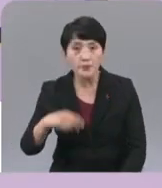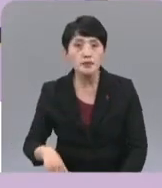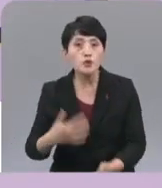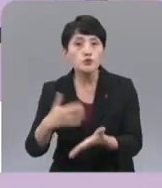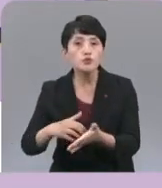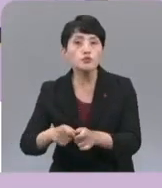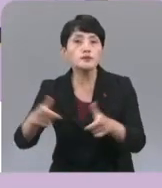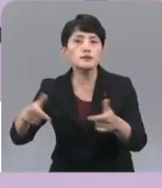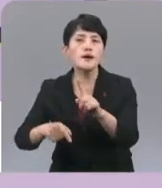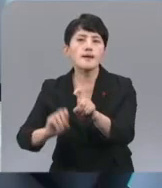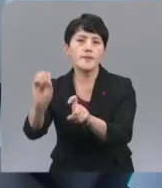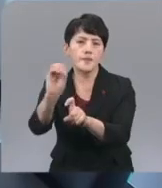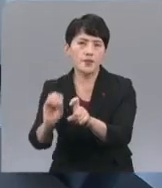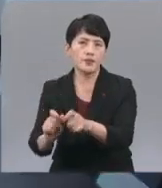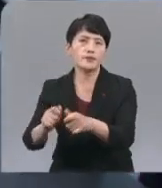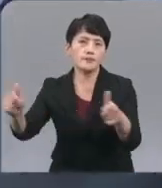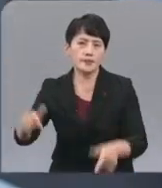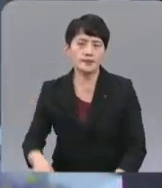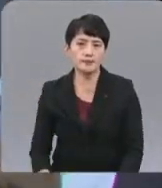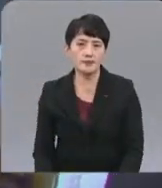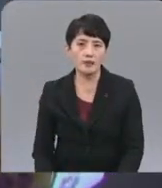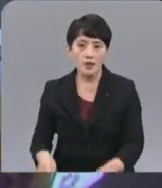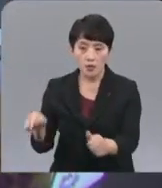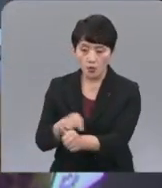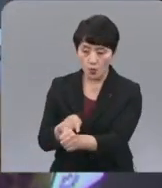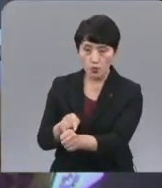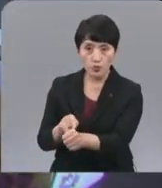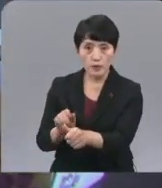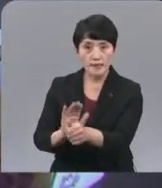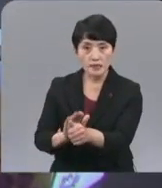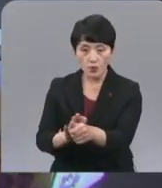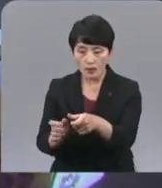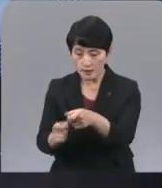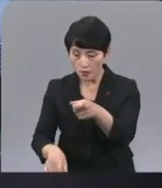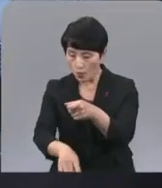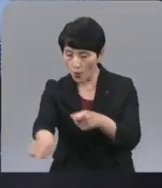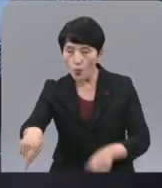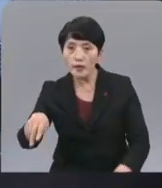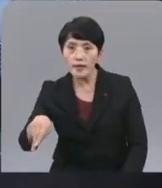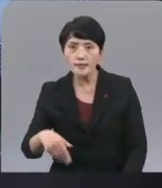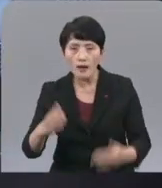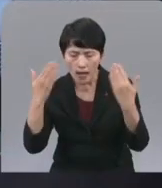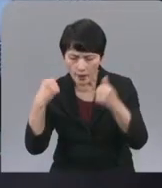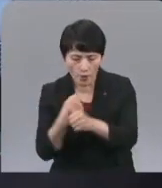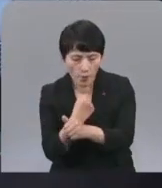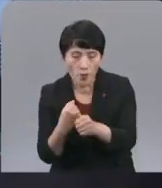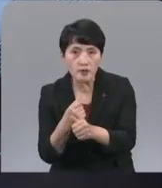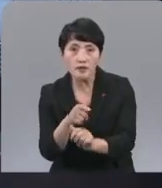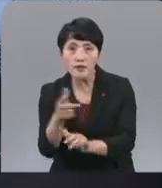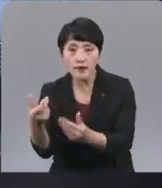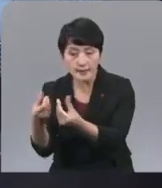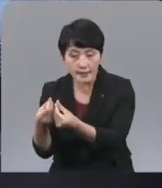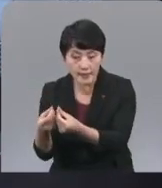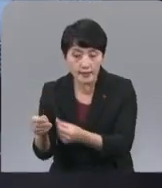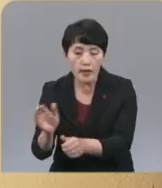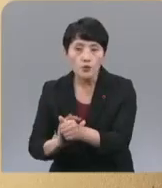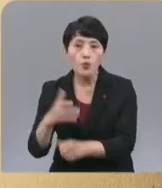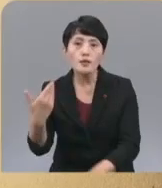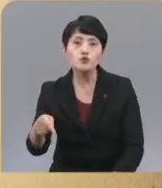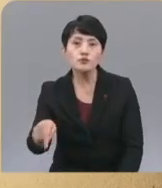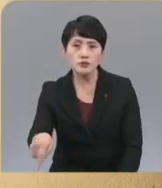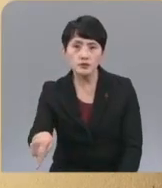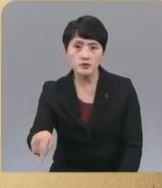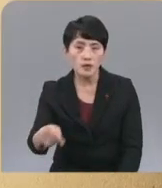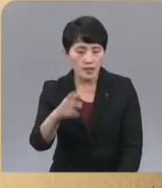كثيره في هذا السياق قررت الحكومه الكوريه انشاء منصب جديد من اجل اجراء